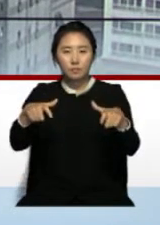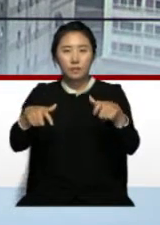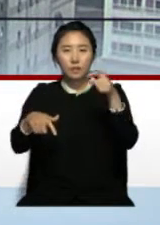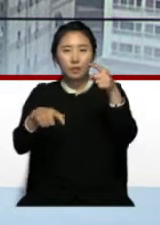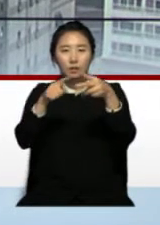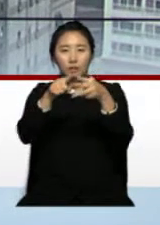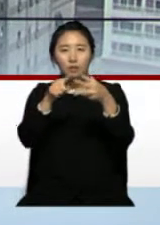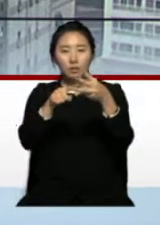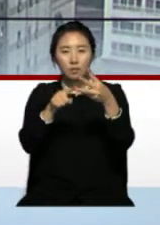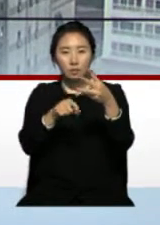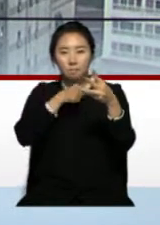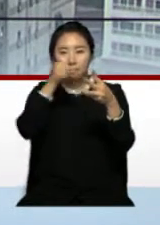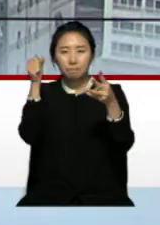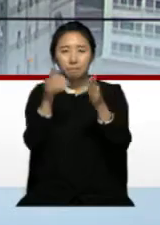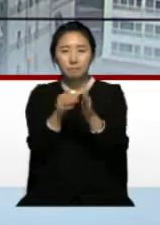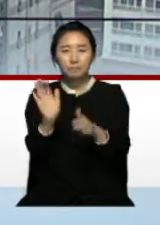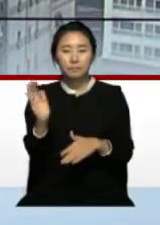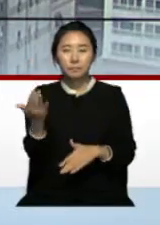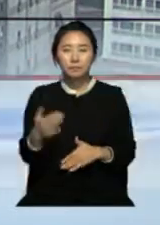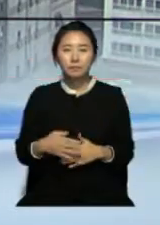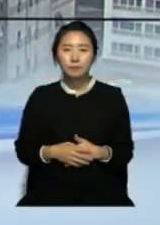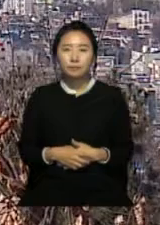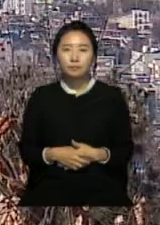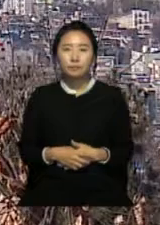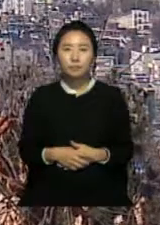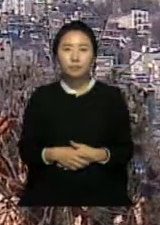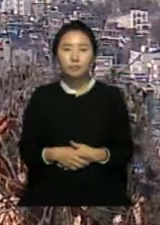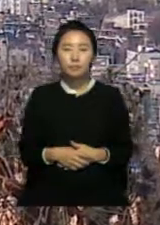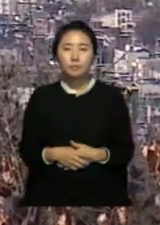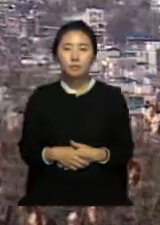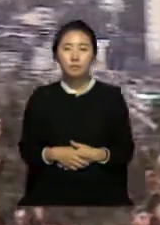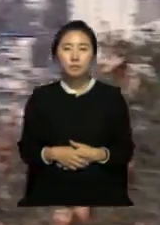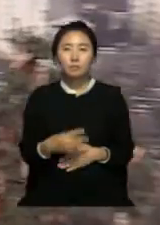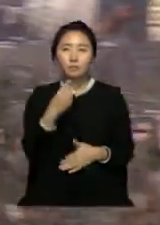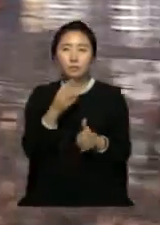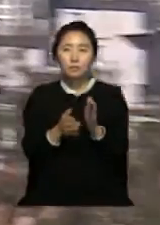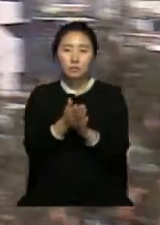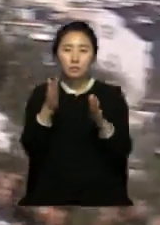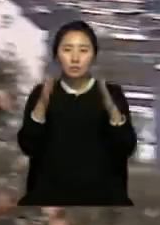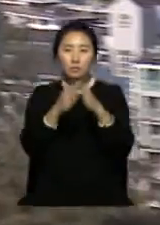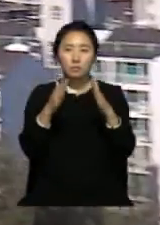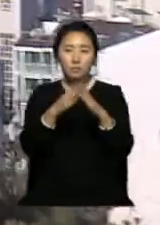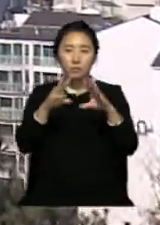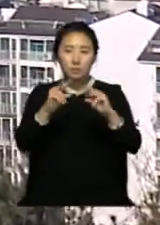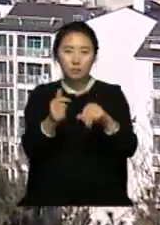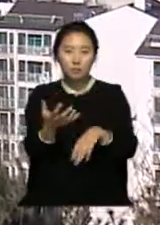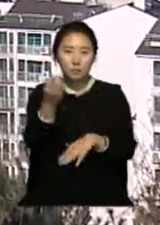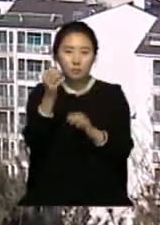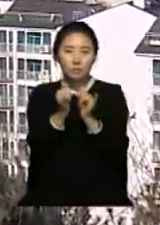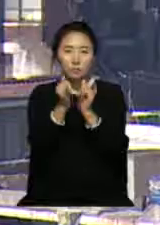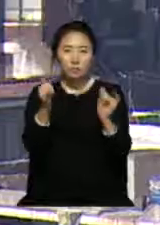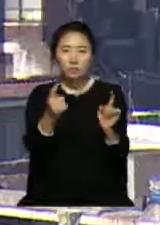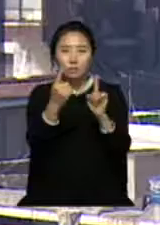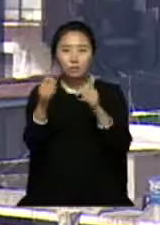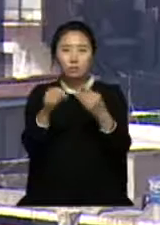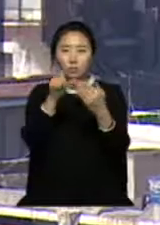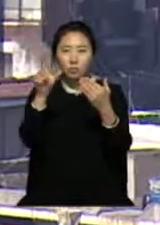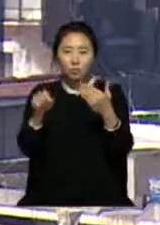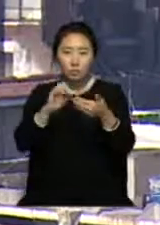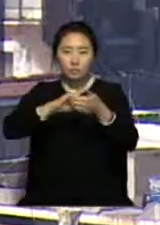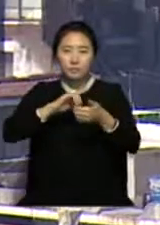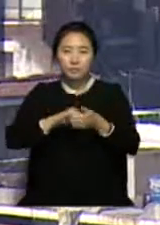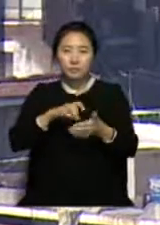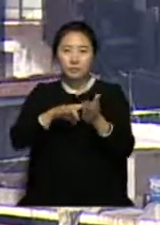2 3위를 차지했습니다 엄 정규 기자입니다 서씨가 주택과 토지 소유자를 대상으로 9월 정기분